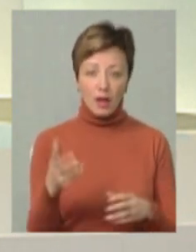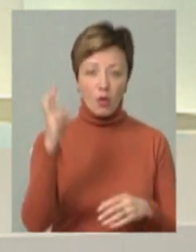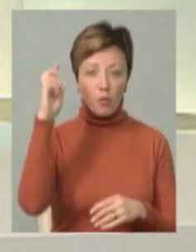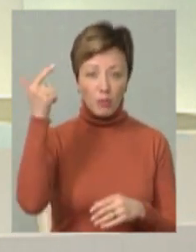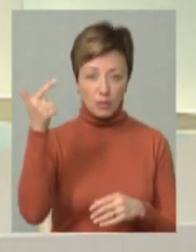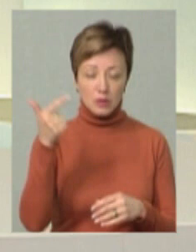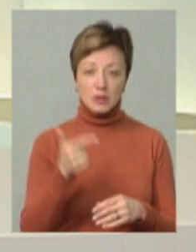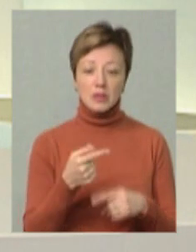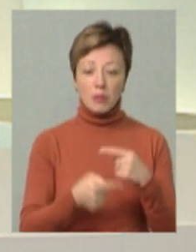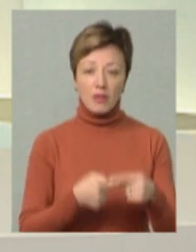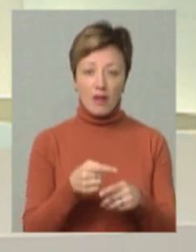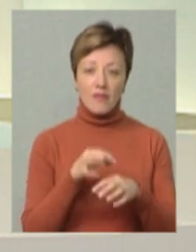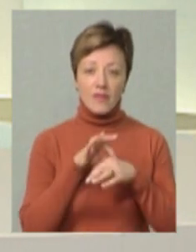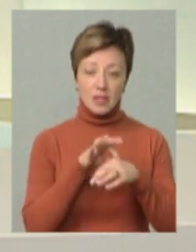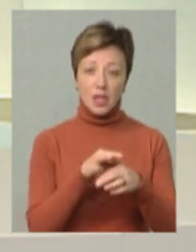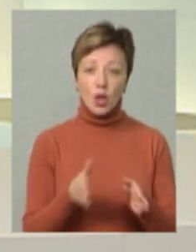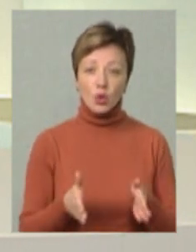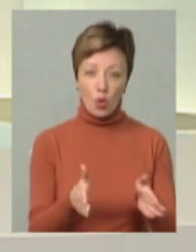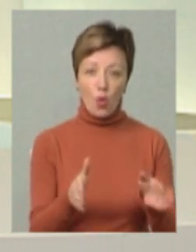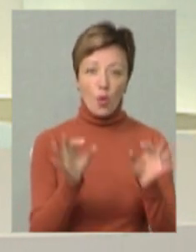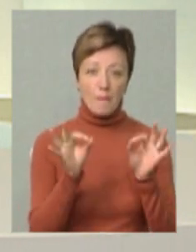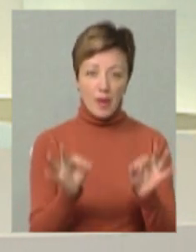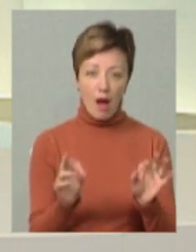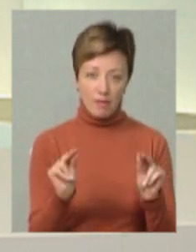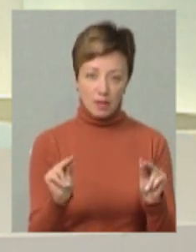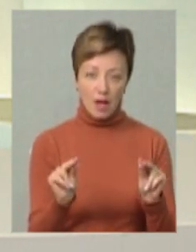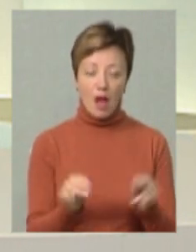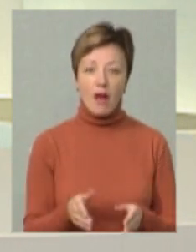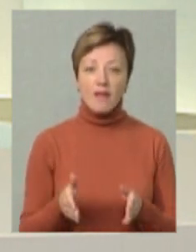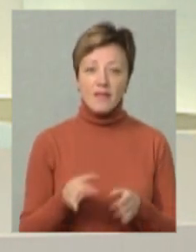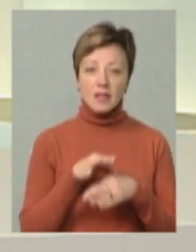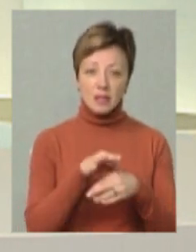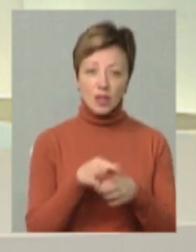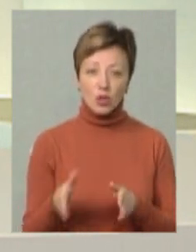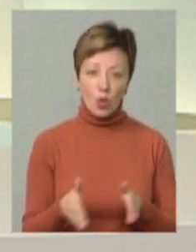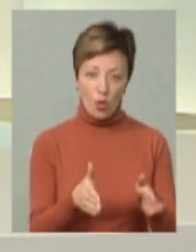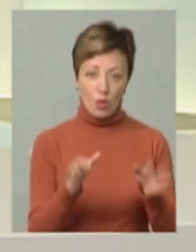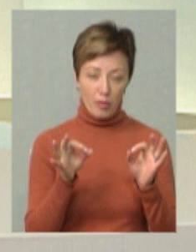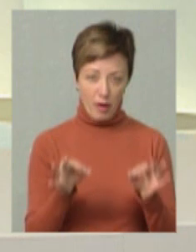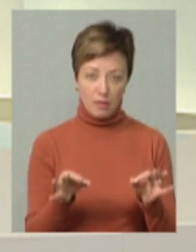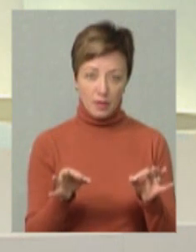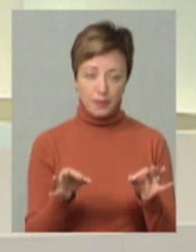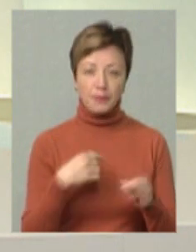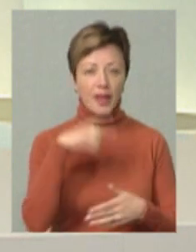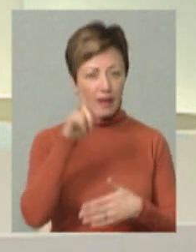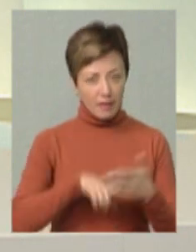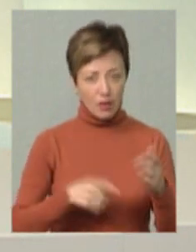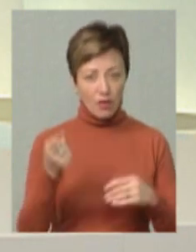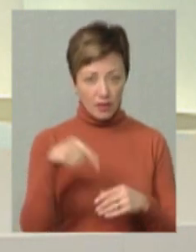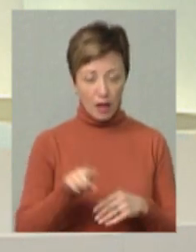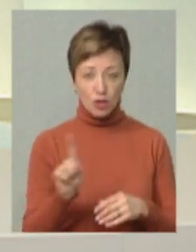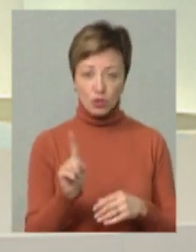Господь заповідав вести дорогою правди, вести їх дорогою правди. Я вірю в те,